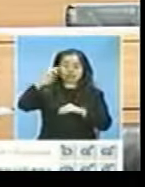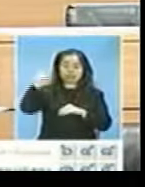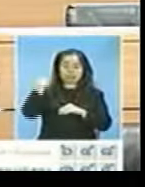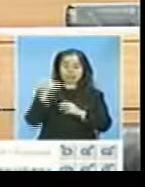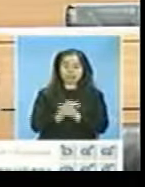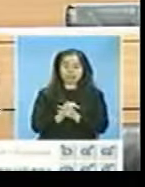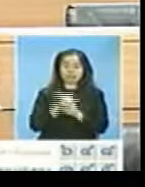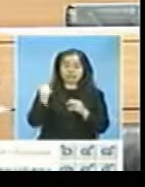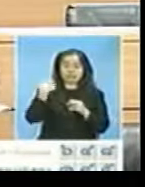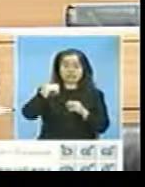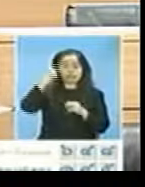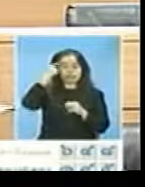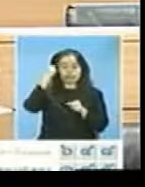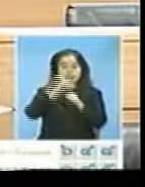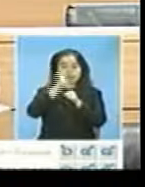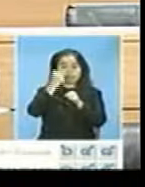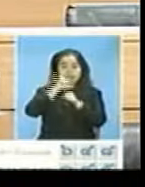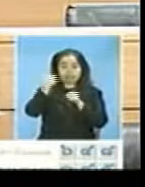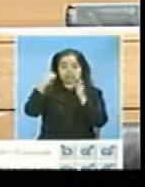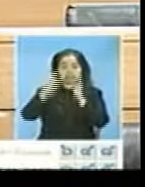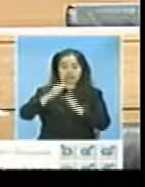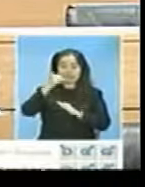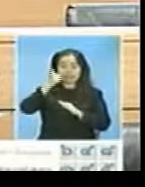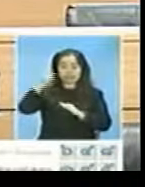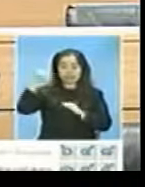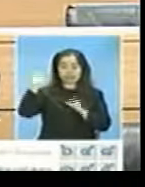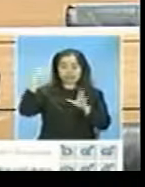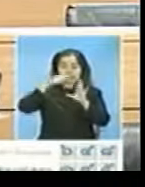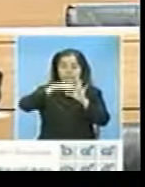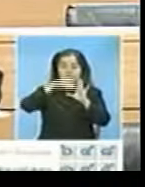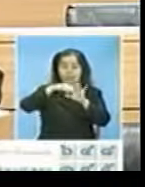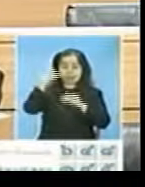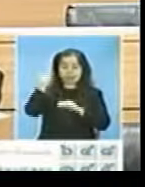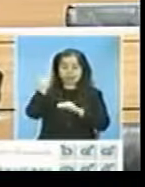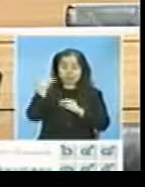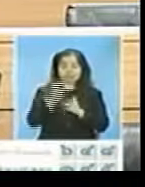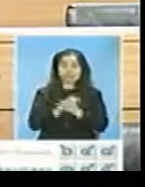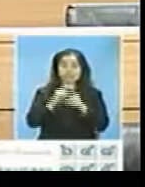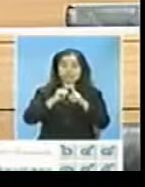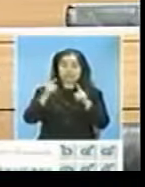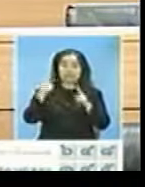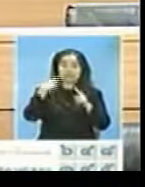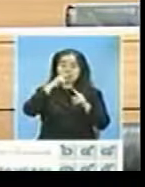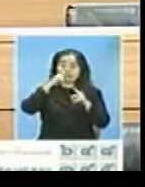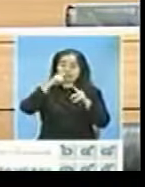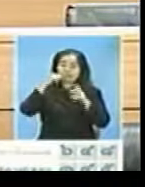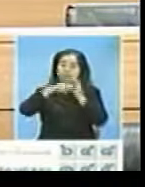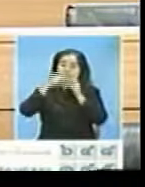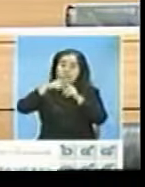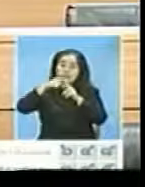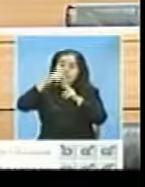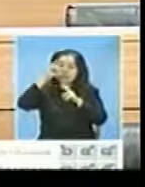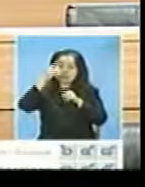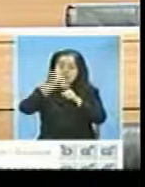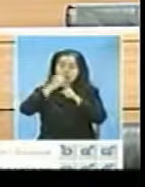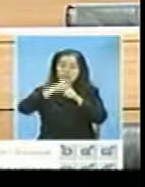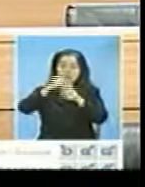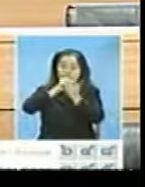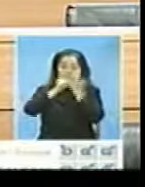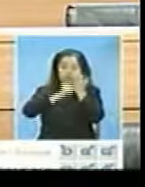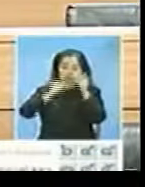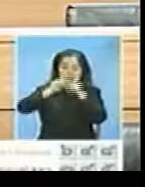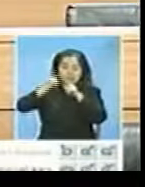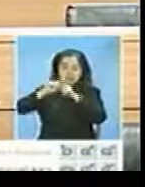ออกผมเชื่อว่าจะมีคนดีมาสมัครสสรเยอะเพราะเวลาเพียง8เดือนเขาไปปฏิบัติหน้าที่ร่างรัฐธร